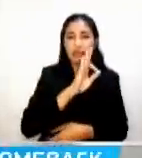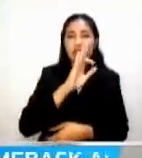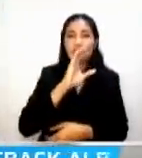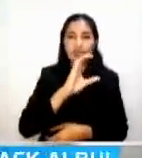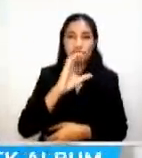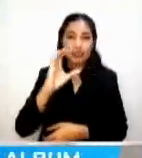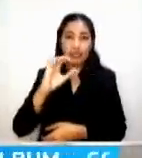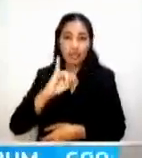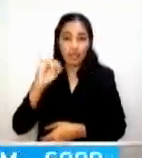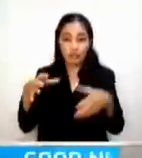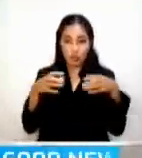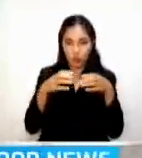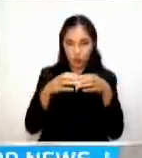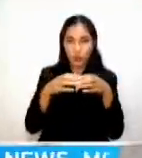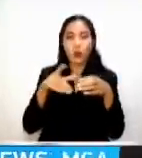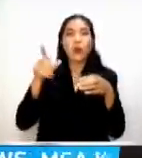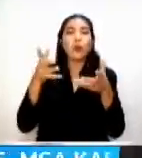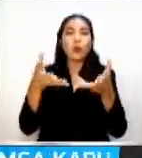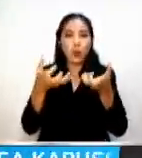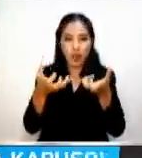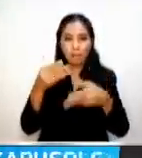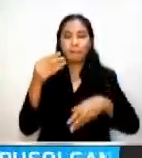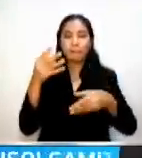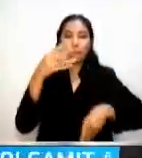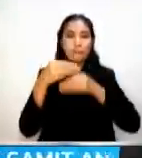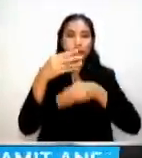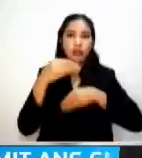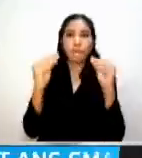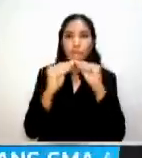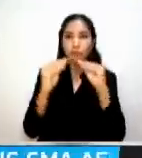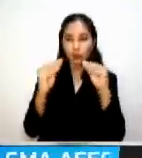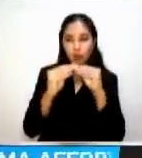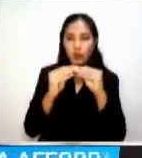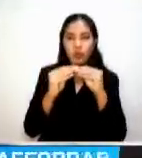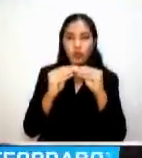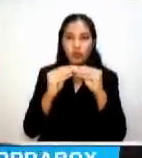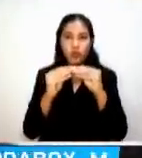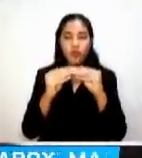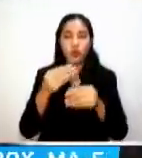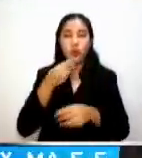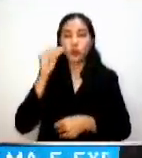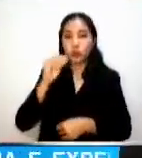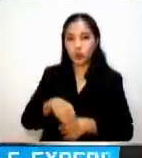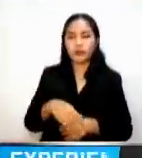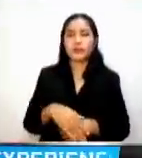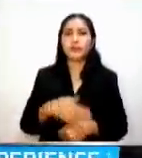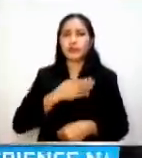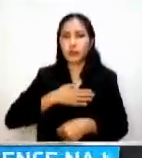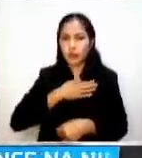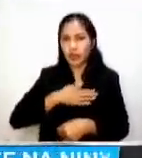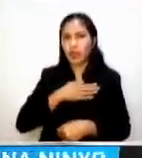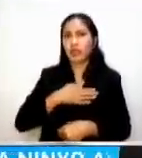pa ang kanilang order na CoronaVac. Secretary Roque, can you help us inform the Chinese embassy